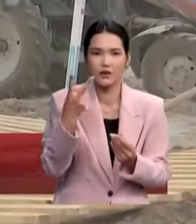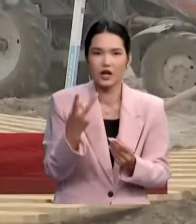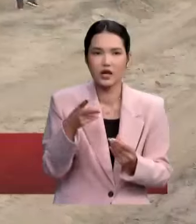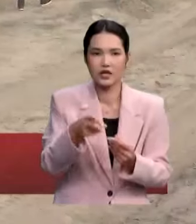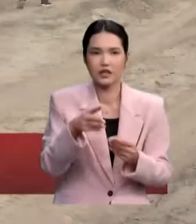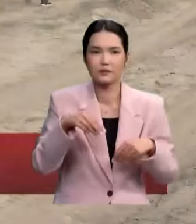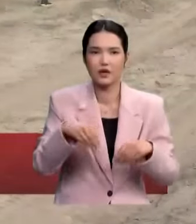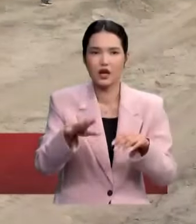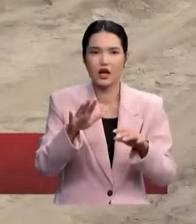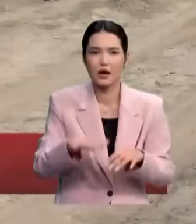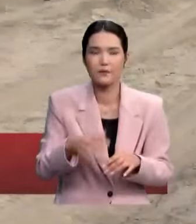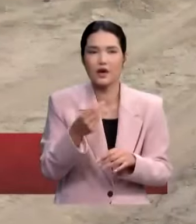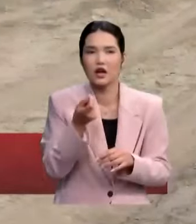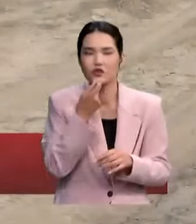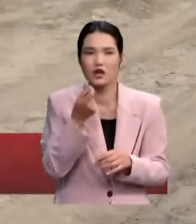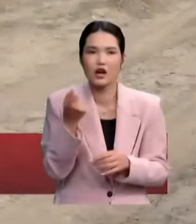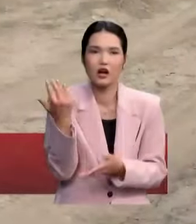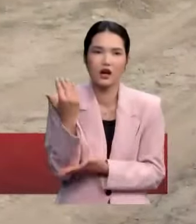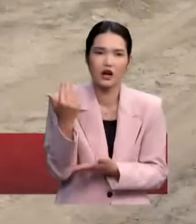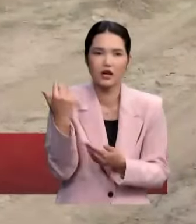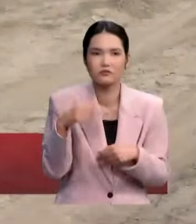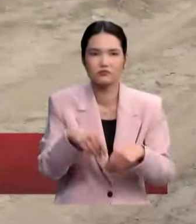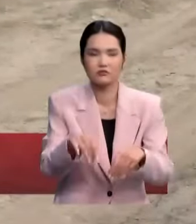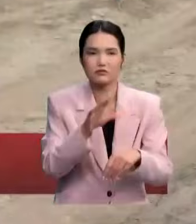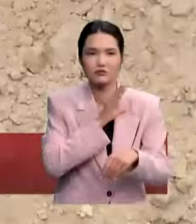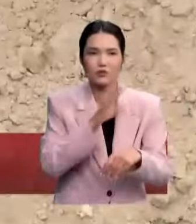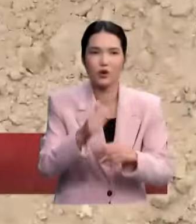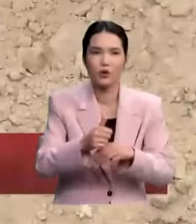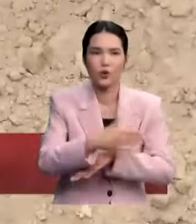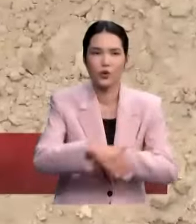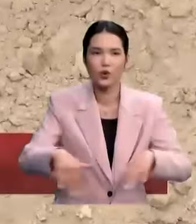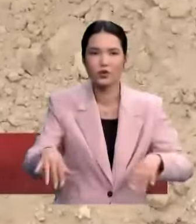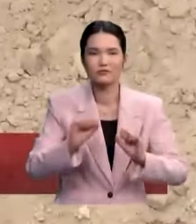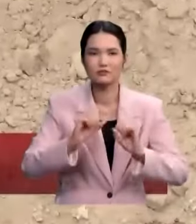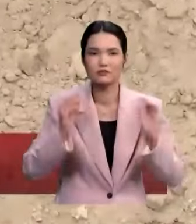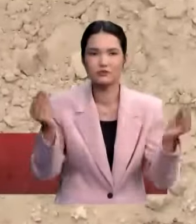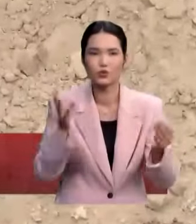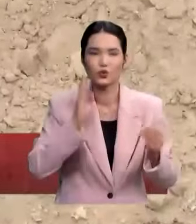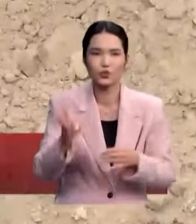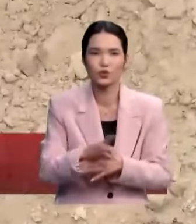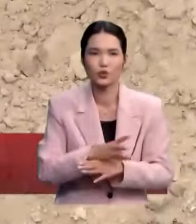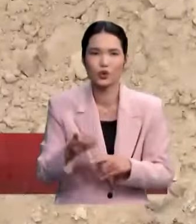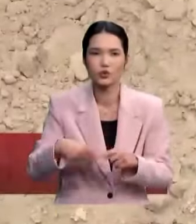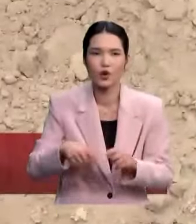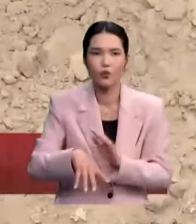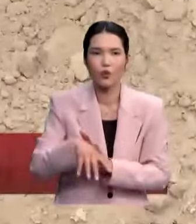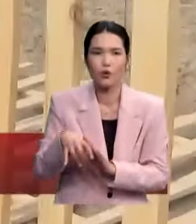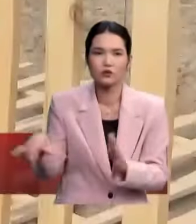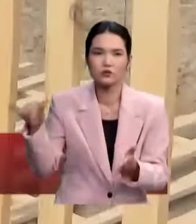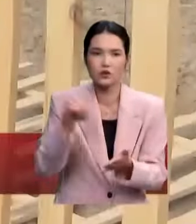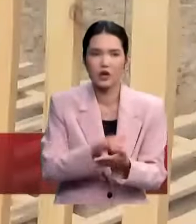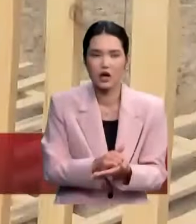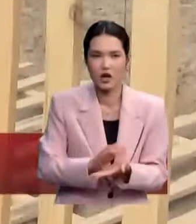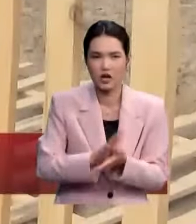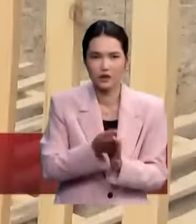дана көктерек, жеміс ағашы, қаратал отырғызылды. Көшеттер бірден қоршалды. Ал суару үшін жақында сорғы орнатылады.